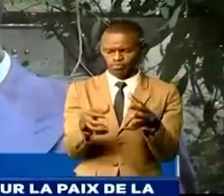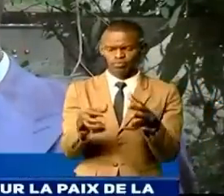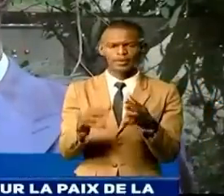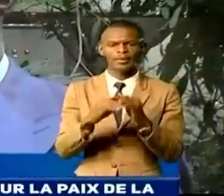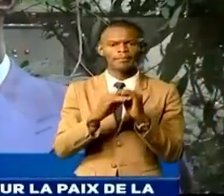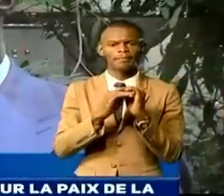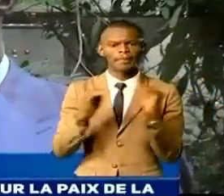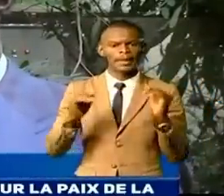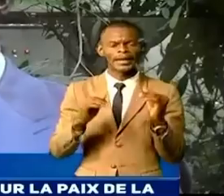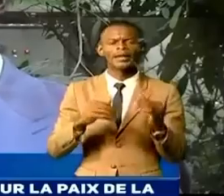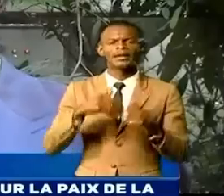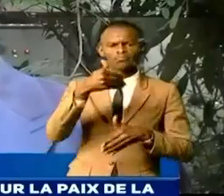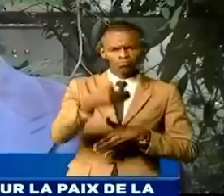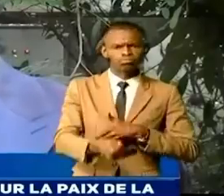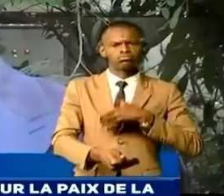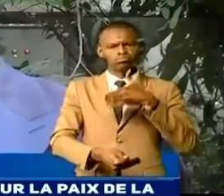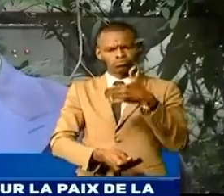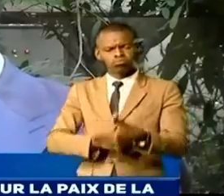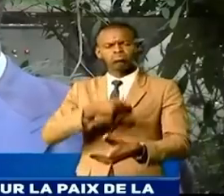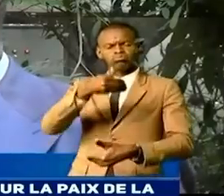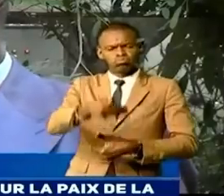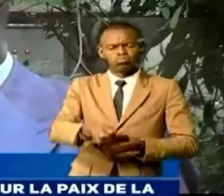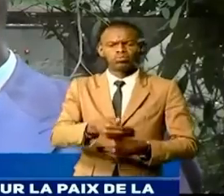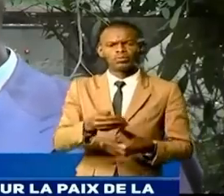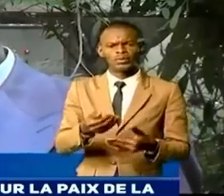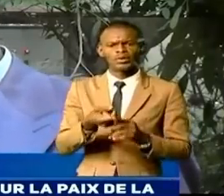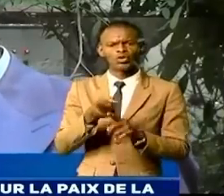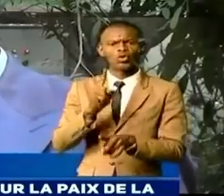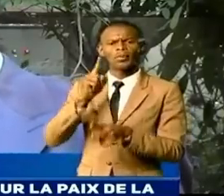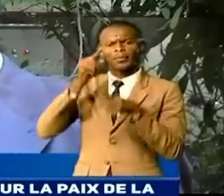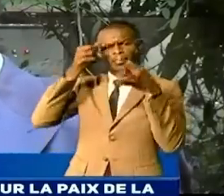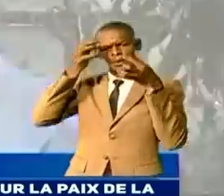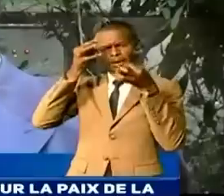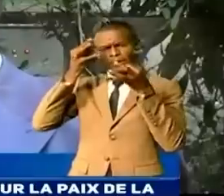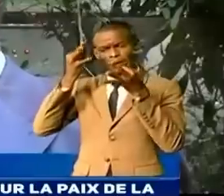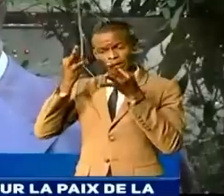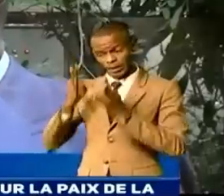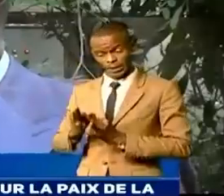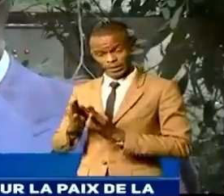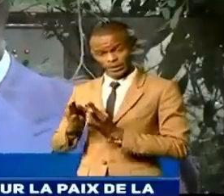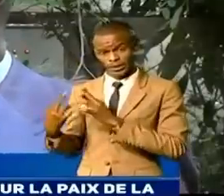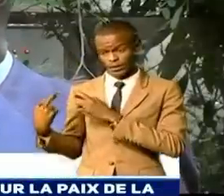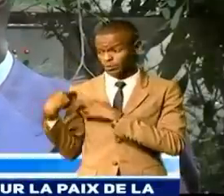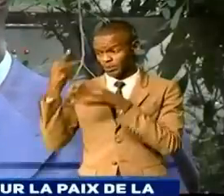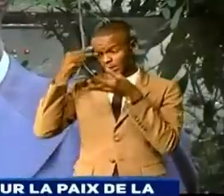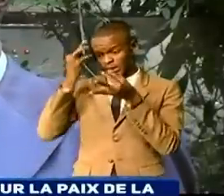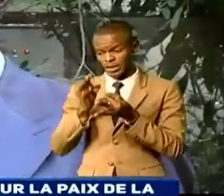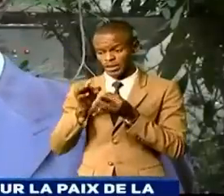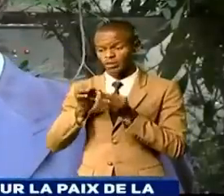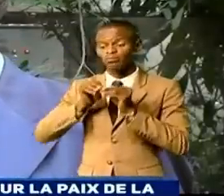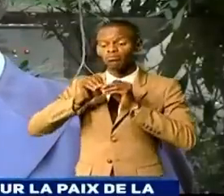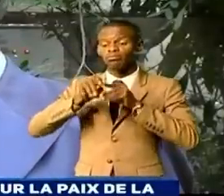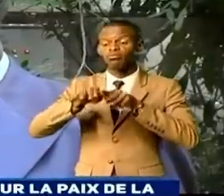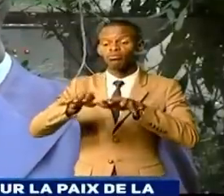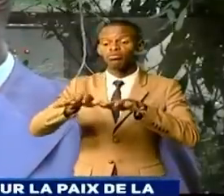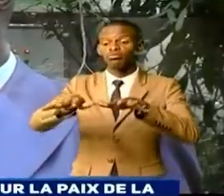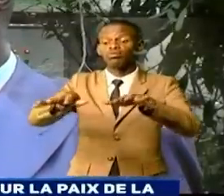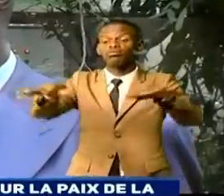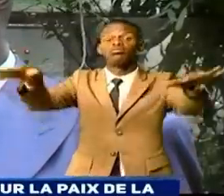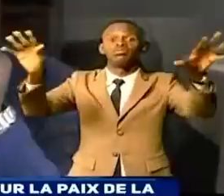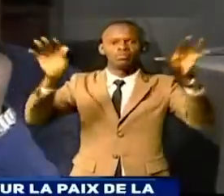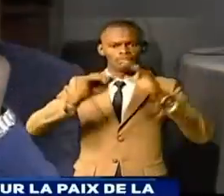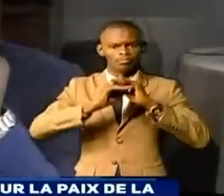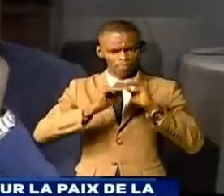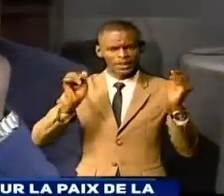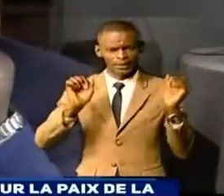c'est-à-dire qui part des décideurs politiques vers les citoyens, nous pensons qu'il peut y avoir une paix